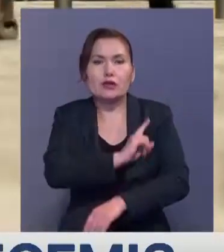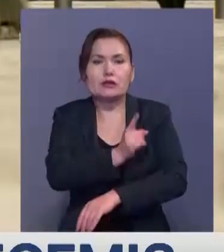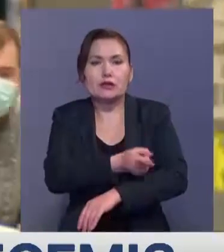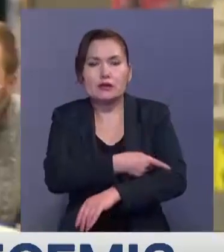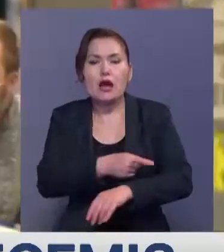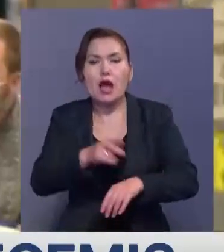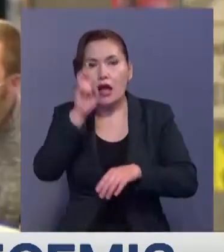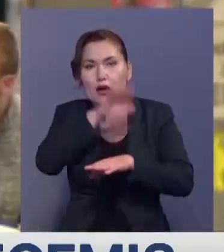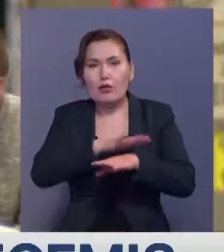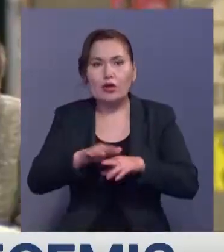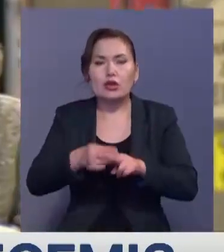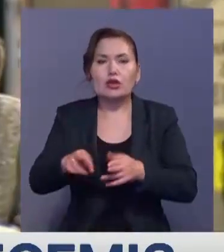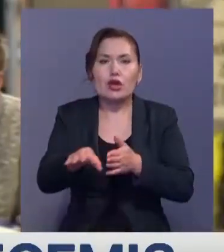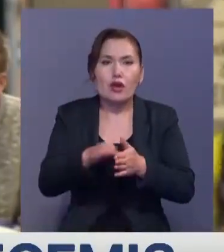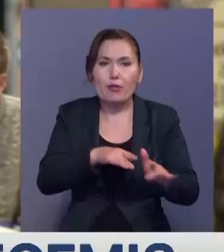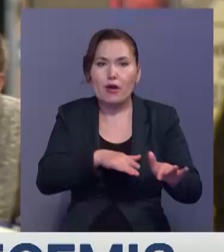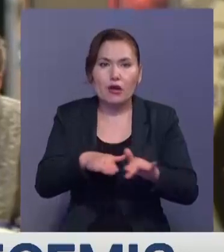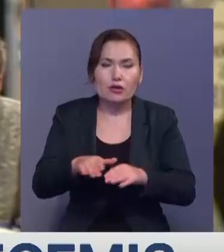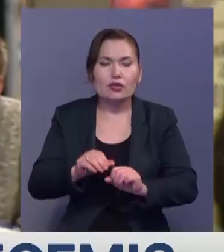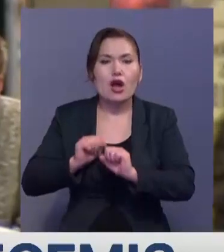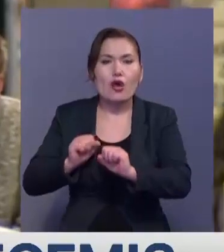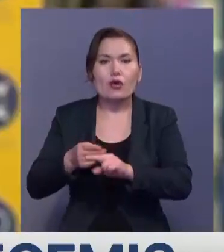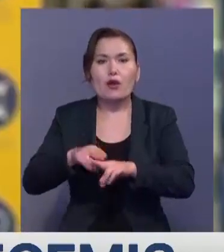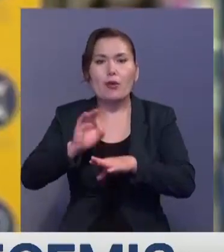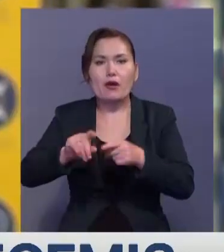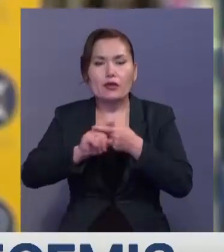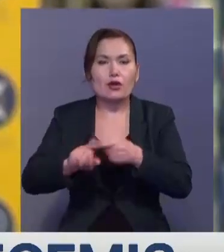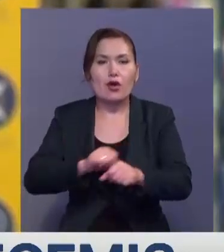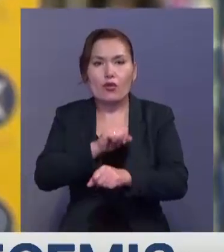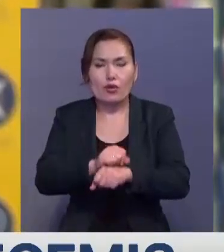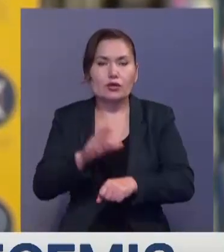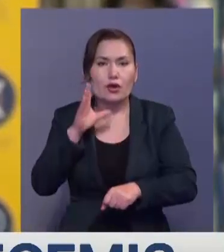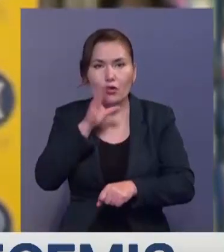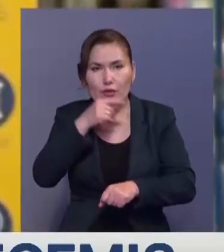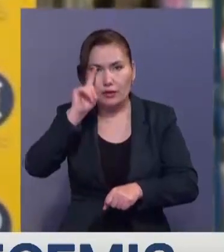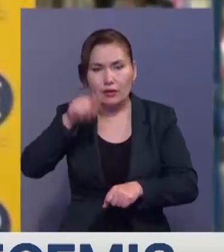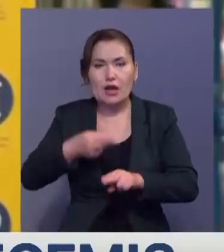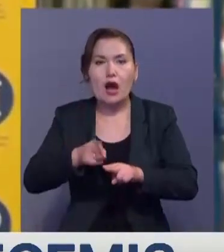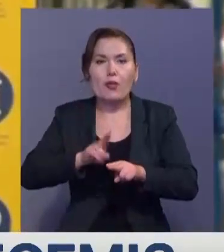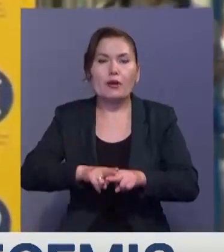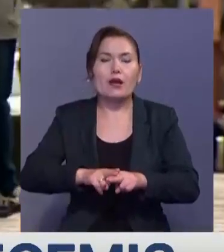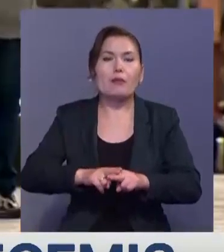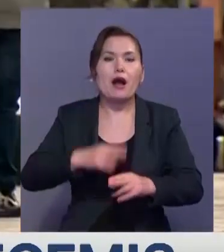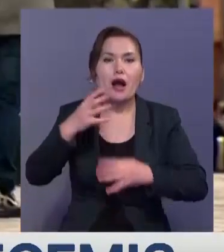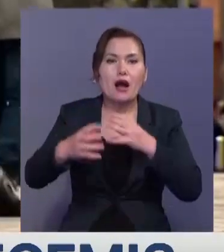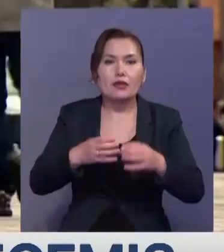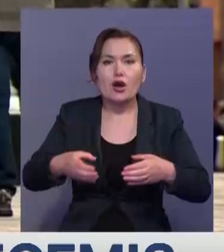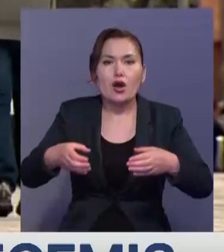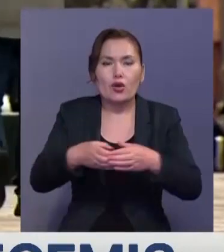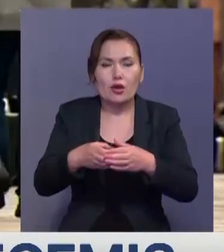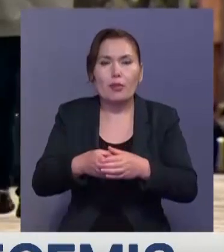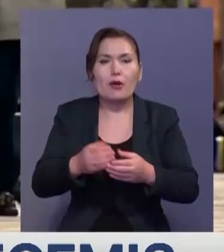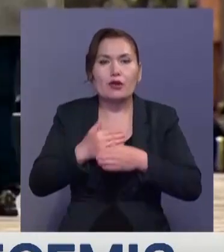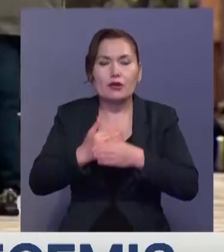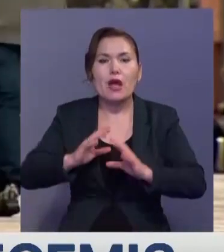тіркелсе, бір елдер шұғыл шаралар қабылдап, вирустың таралуына тосқауыл қоя білген. Осыған байланысты халықаралық құрылым